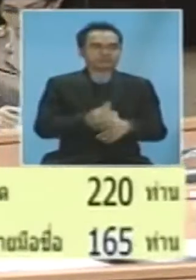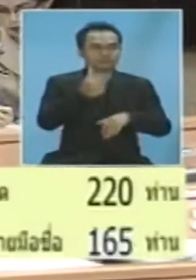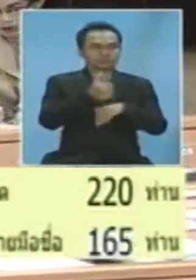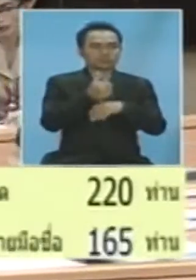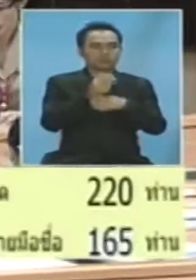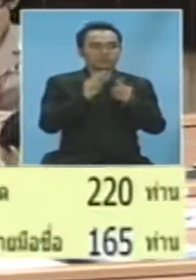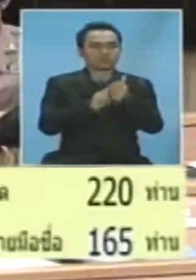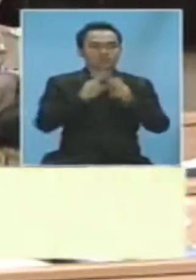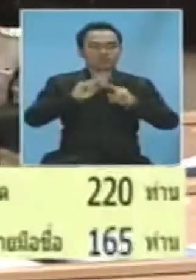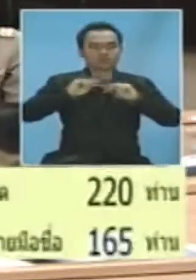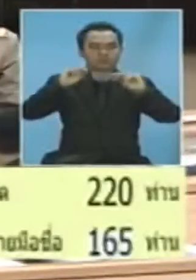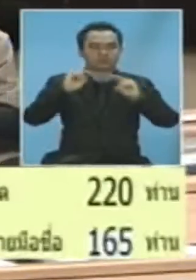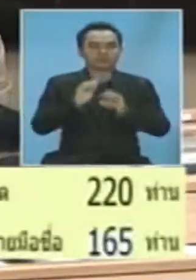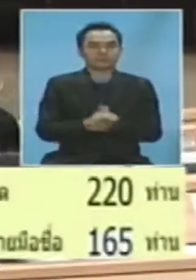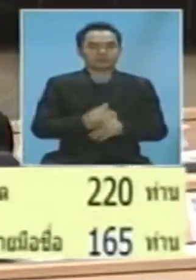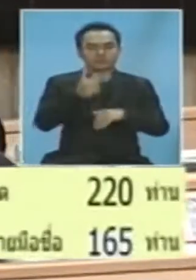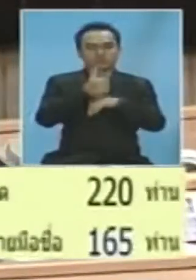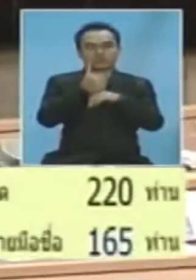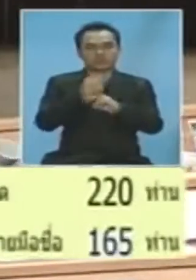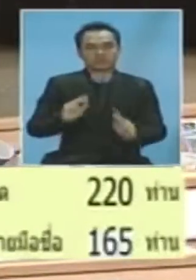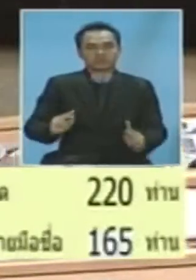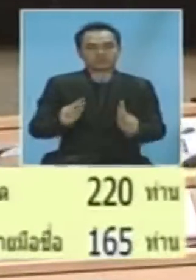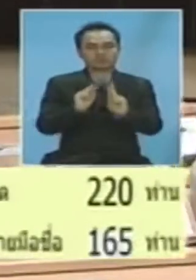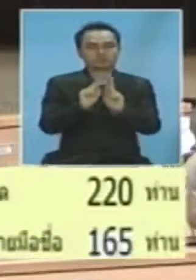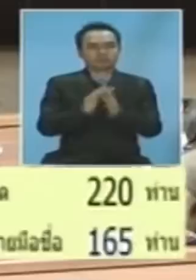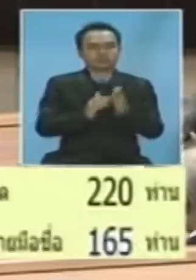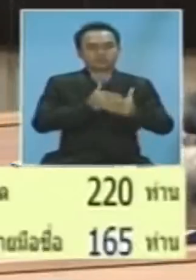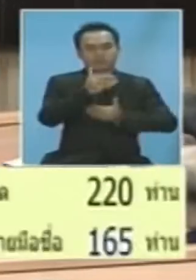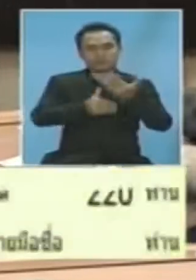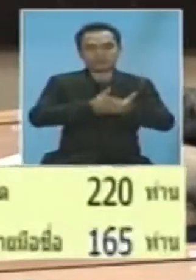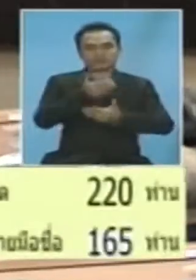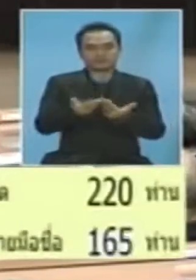รองนายกรัฐมนตรีและอดีตรัฐมนตรีว่าการกระทรวงพาณิ